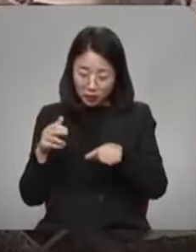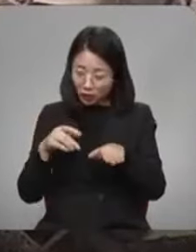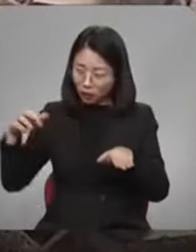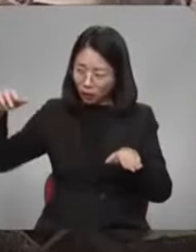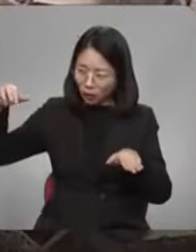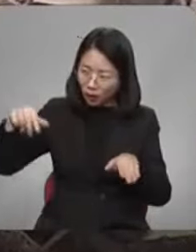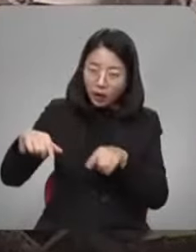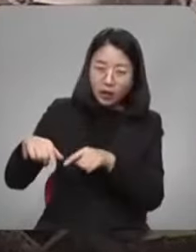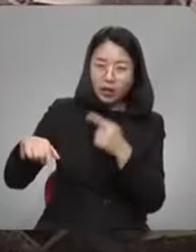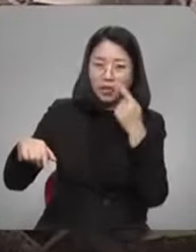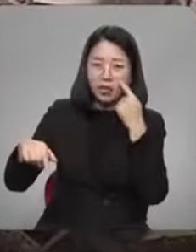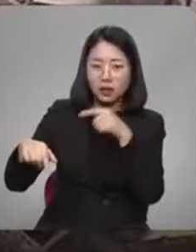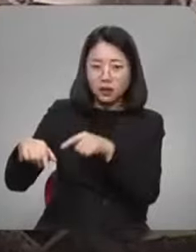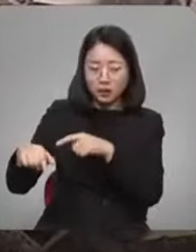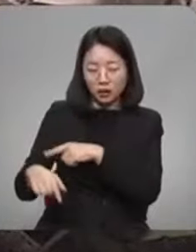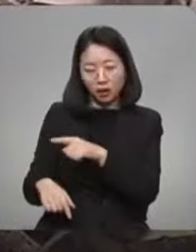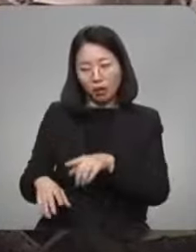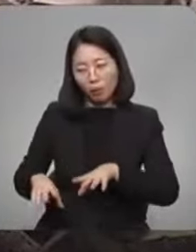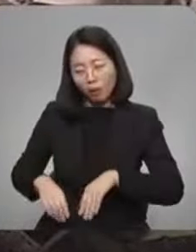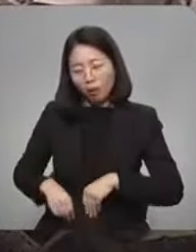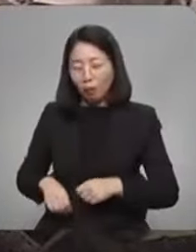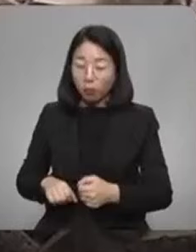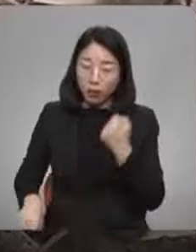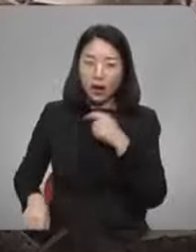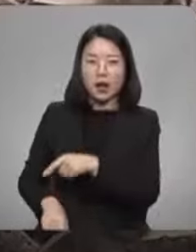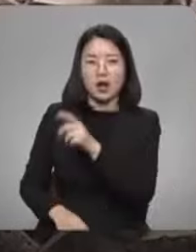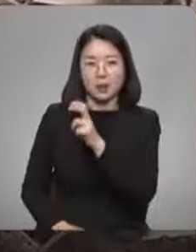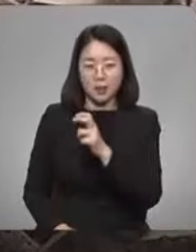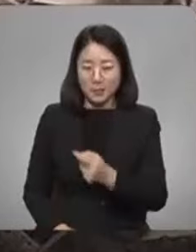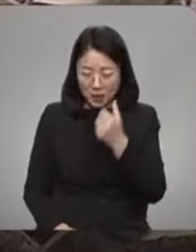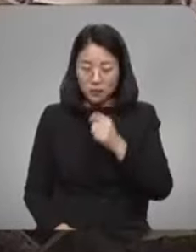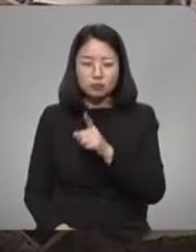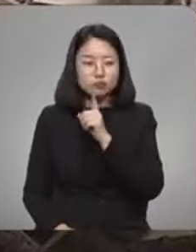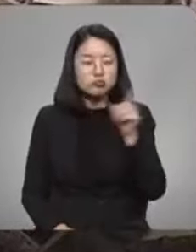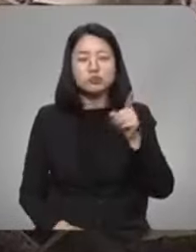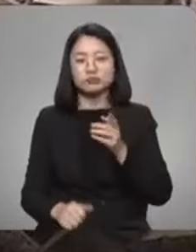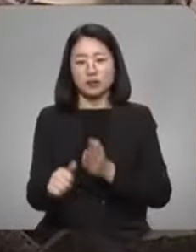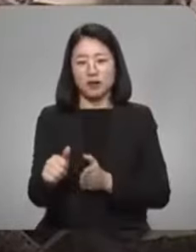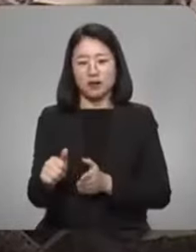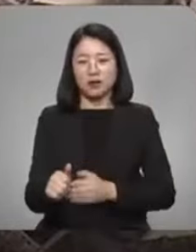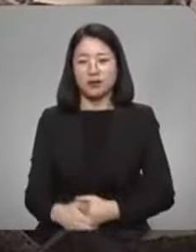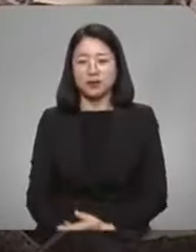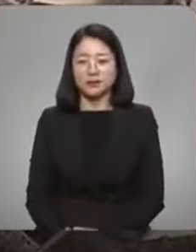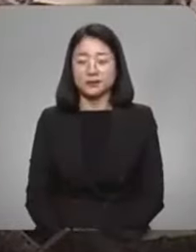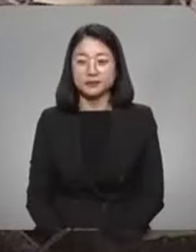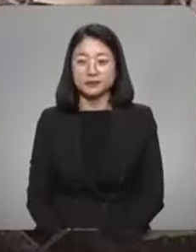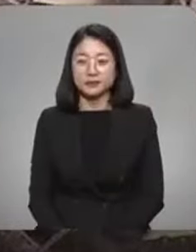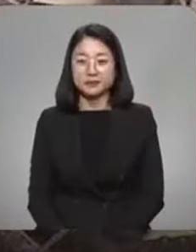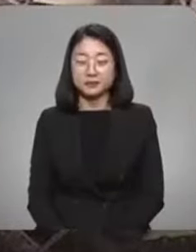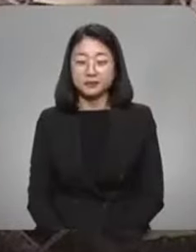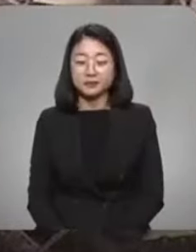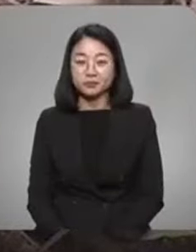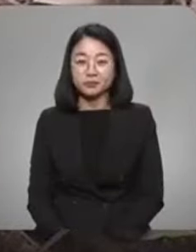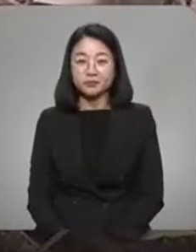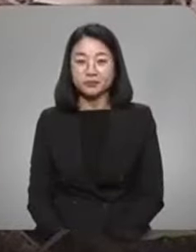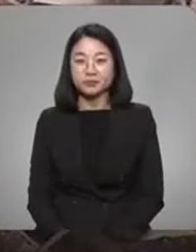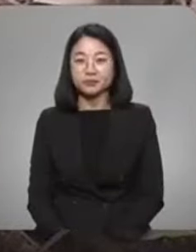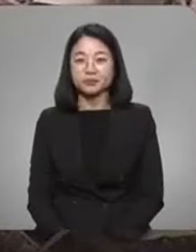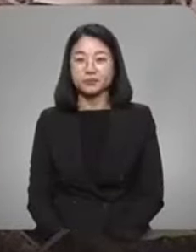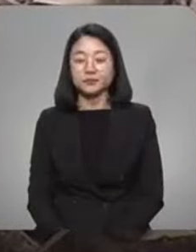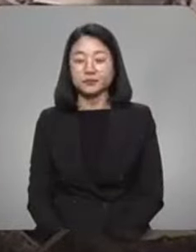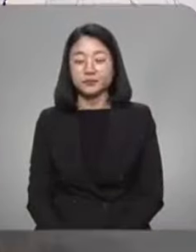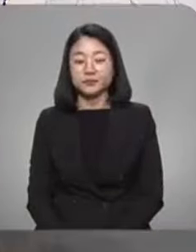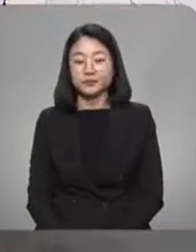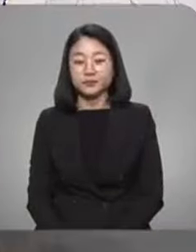있습니다. 전문가들은 탈진한 사냥을 발견하면 최대한 빨리 신고하라고 조언합니다. 김보람 기자가 보도합니다.